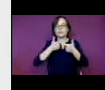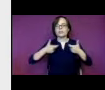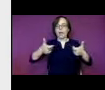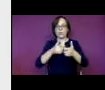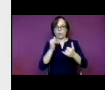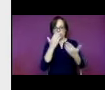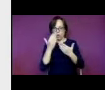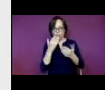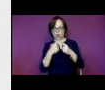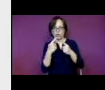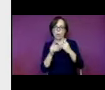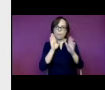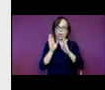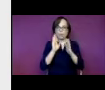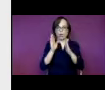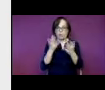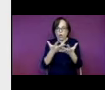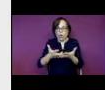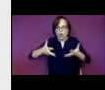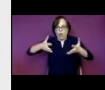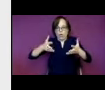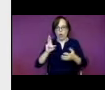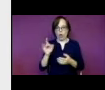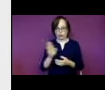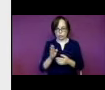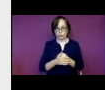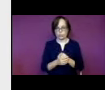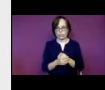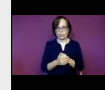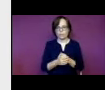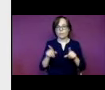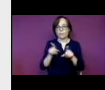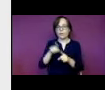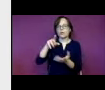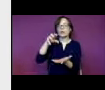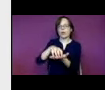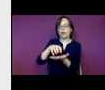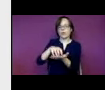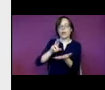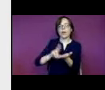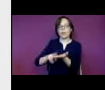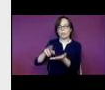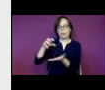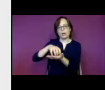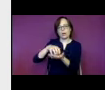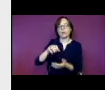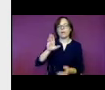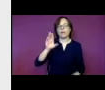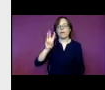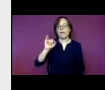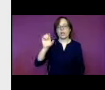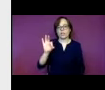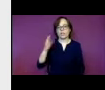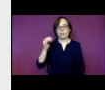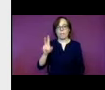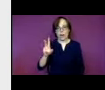elementy gastronomii, które w zasadzie no, wprowadzenie tej kanapki Wieśmak do popularnej sieci